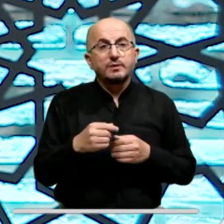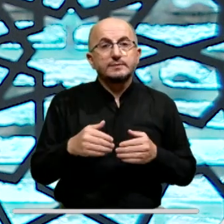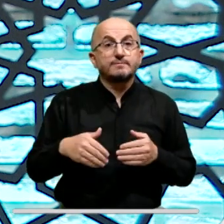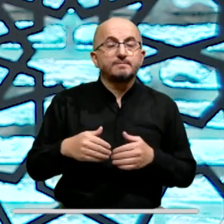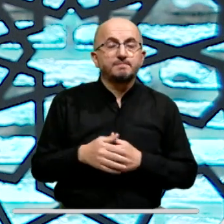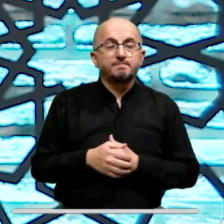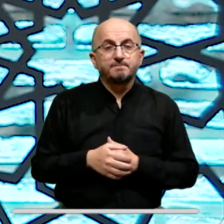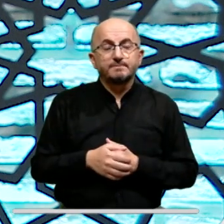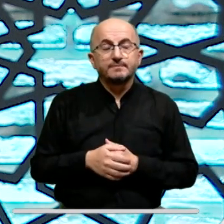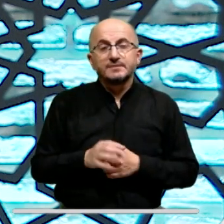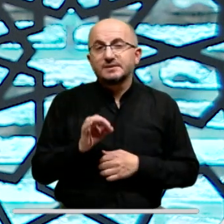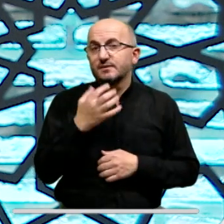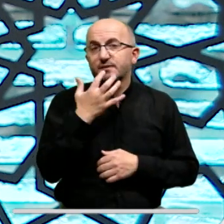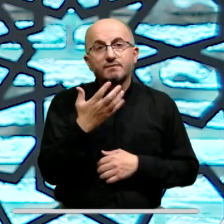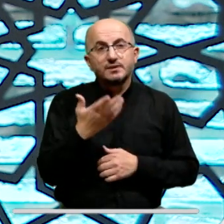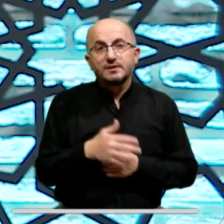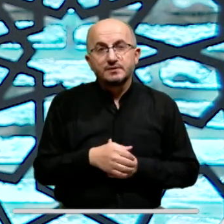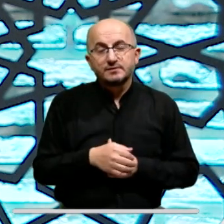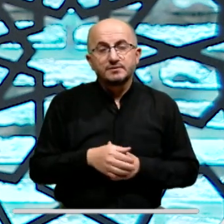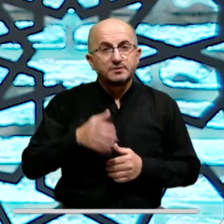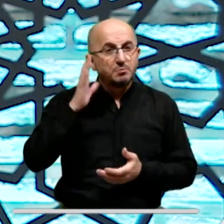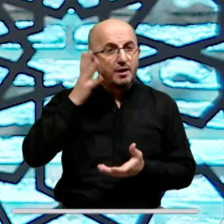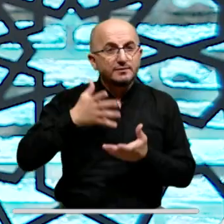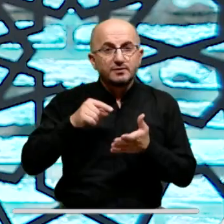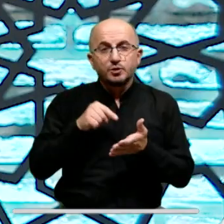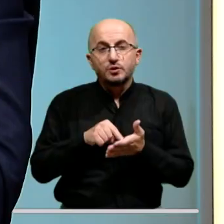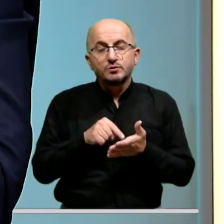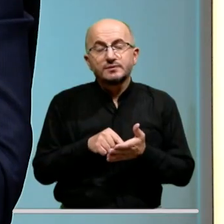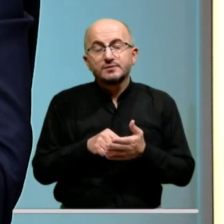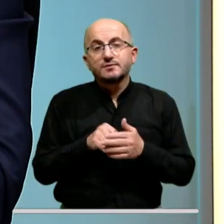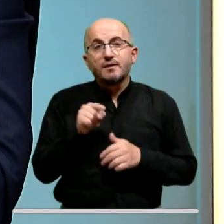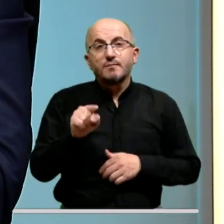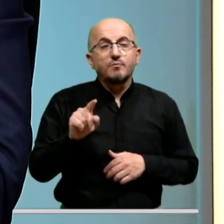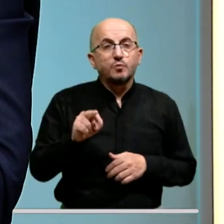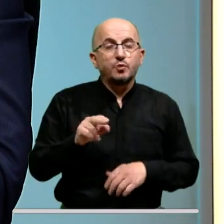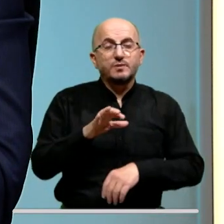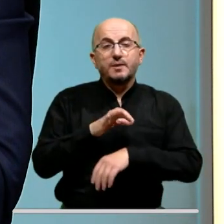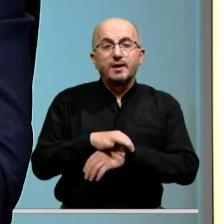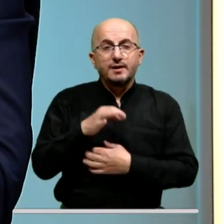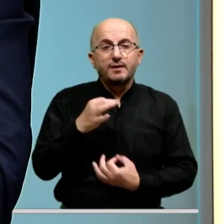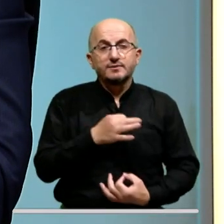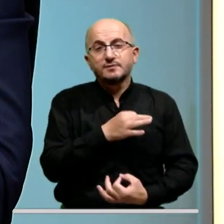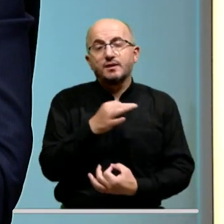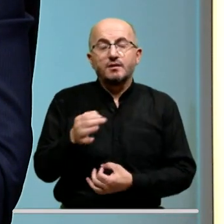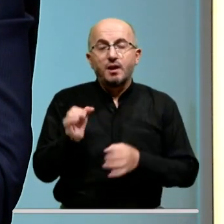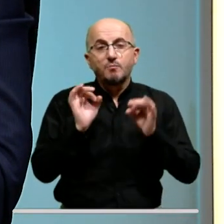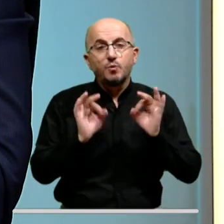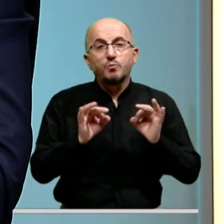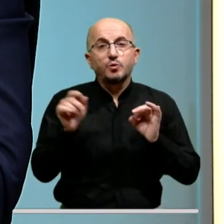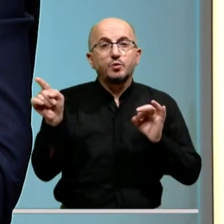bir seviye. Ne tavsiye edersiniz hocam? İbadet noktasında özellikle. Bu gibi hastalar mümkün